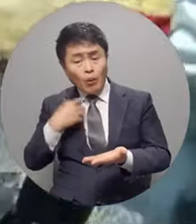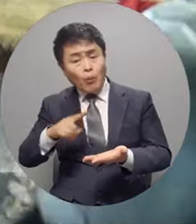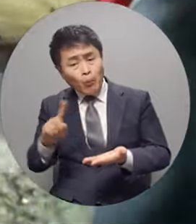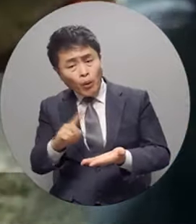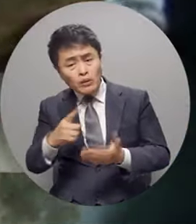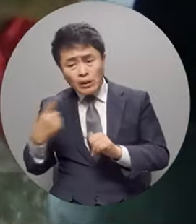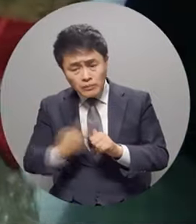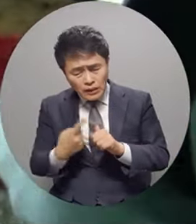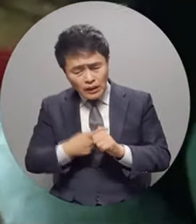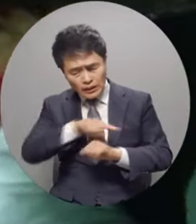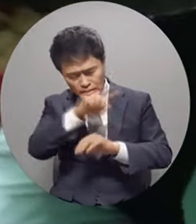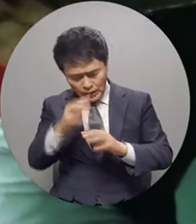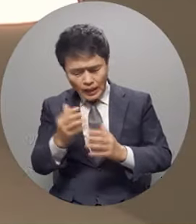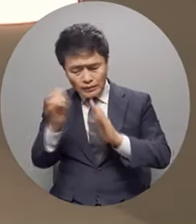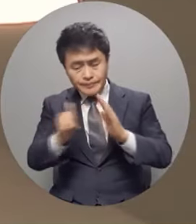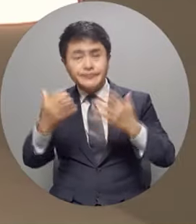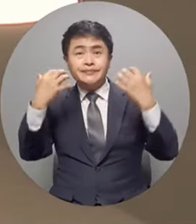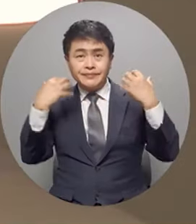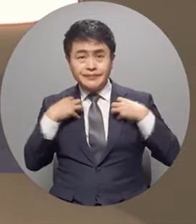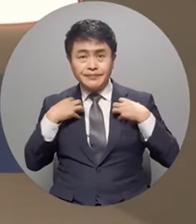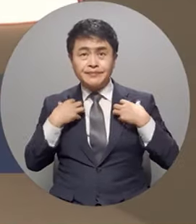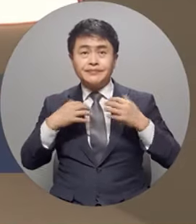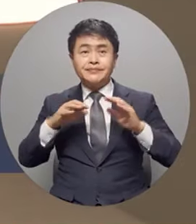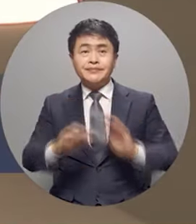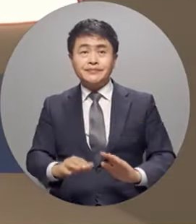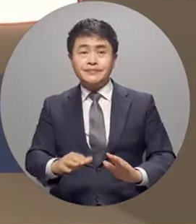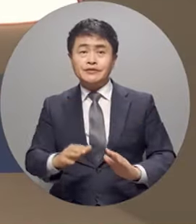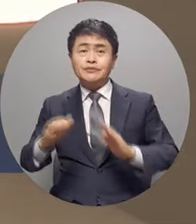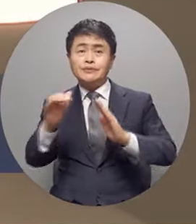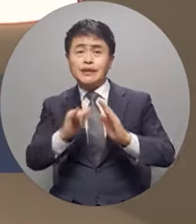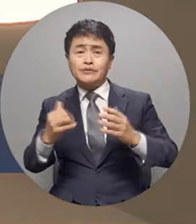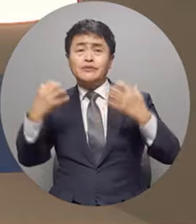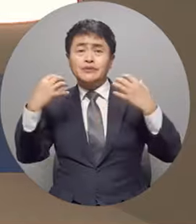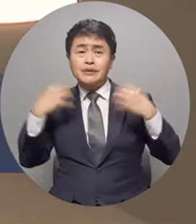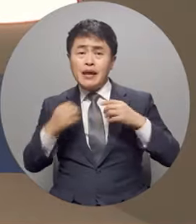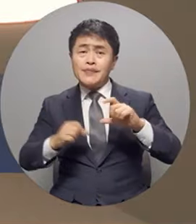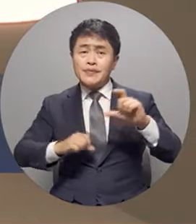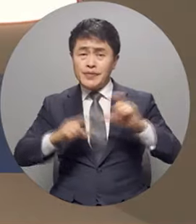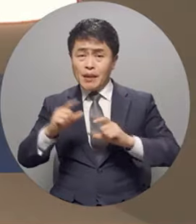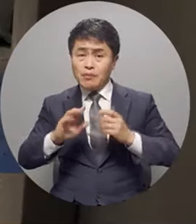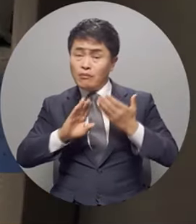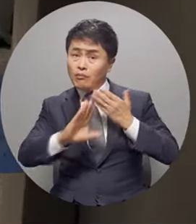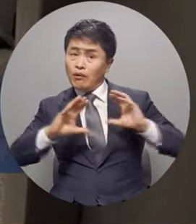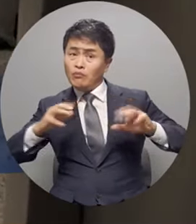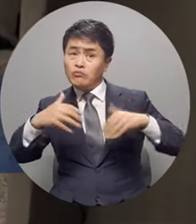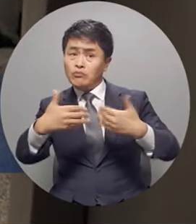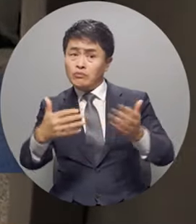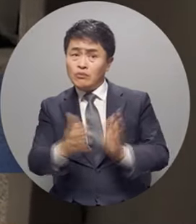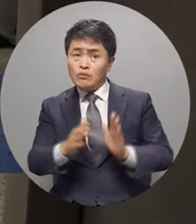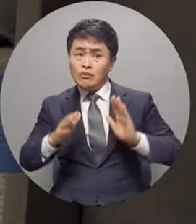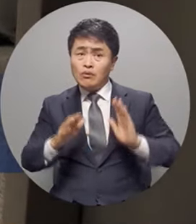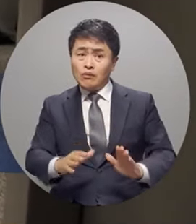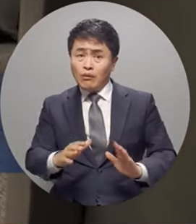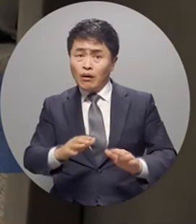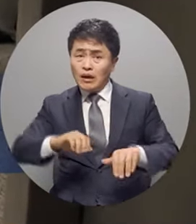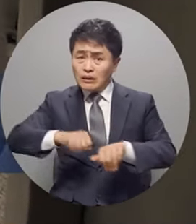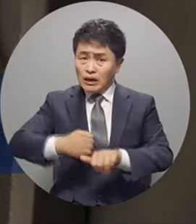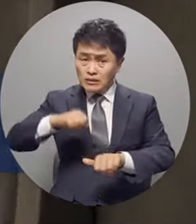비난까지 감소해야 합니다 우리는 가족 책임인데 대부분의 뭐 서구의 국가들은 비자 이원